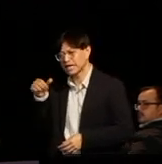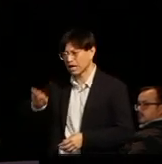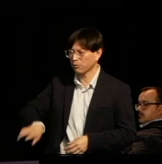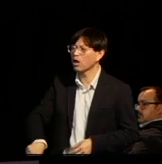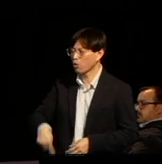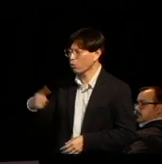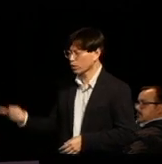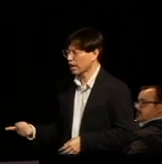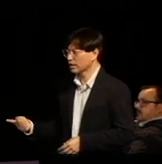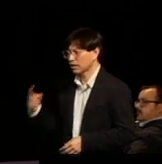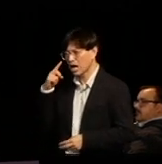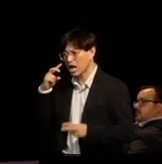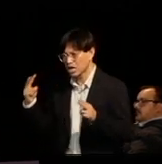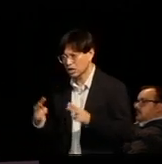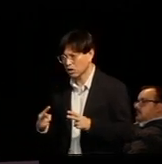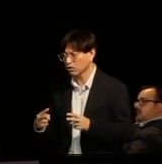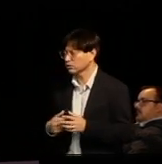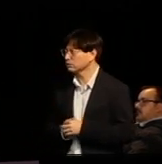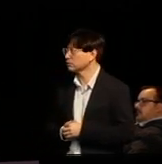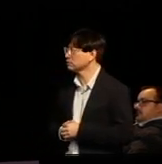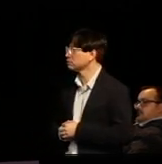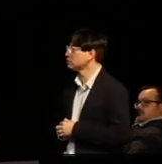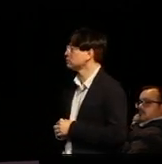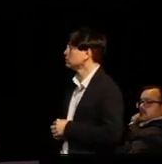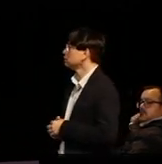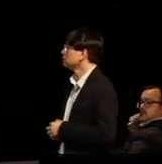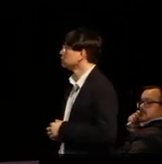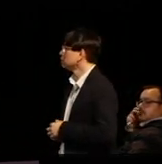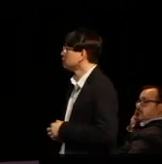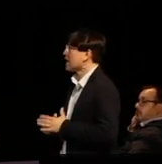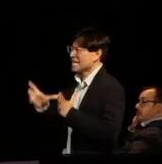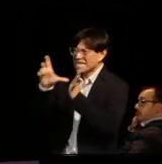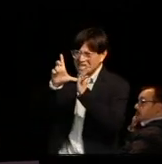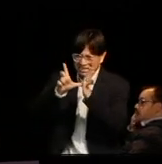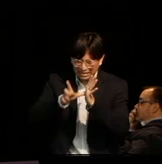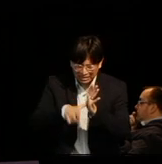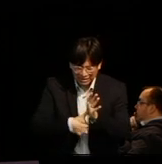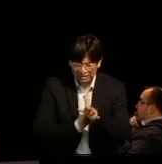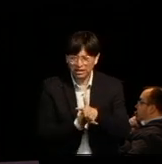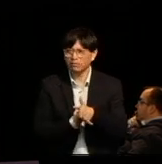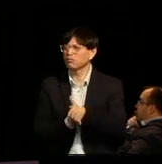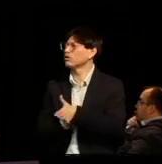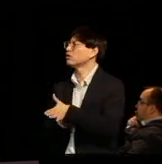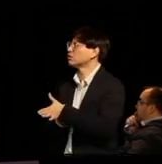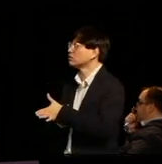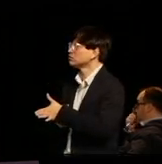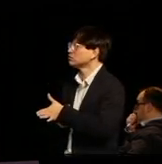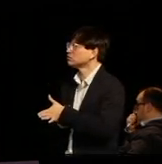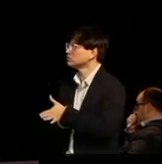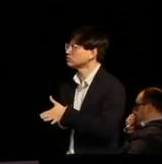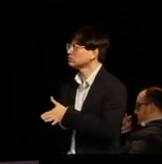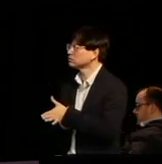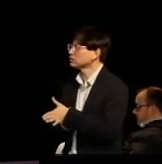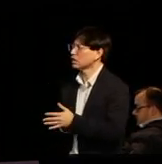No invece fa l'incontro da un'altra parte il tempo certamente è un fattore